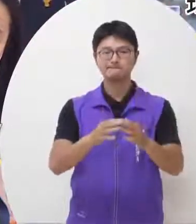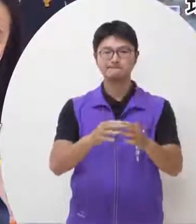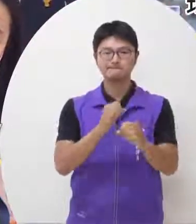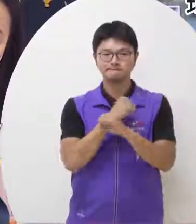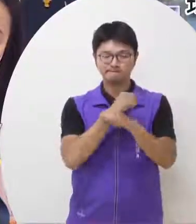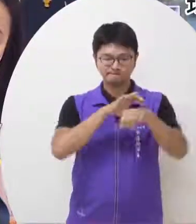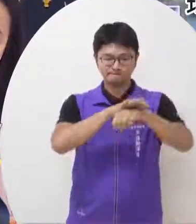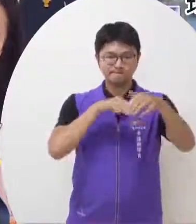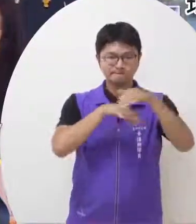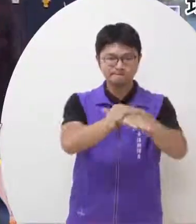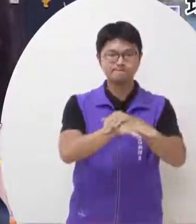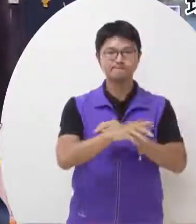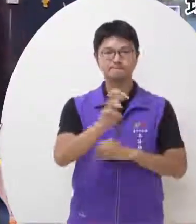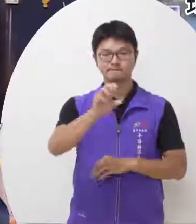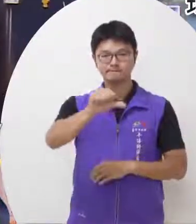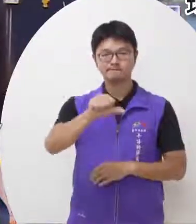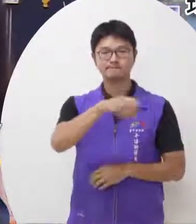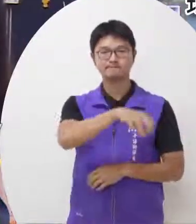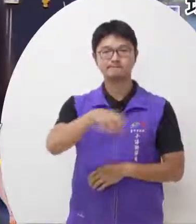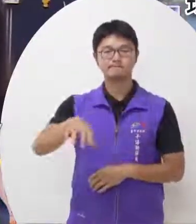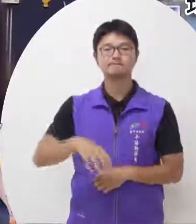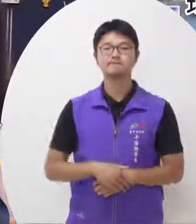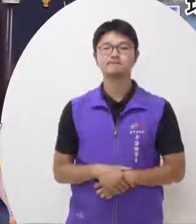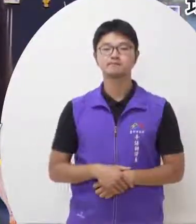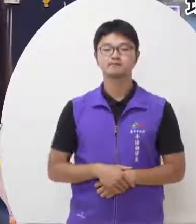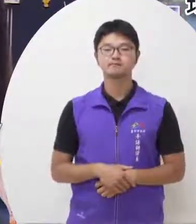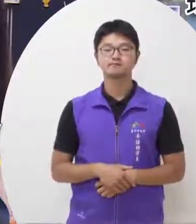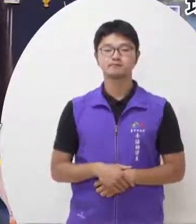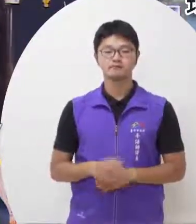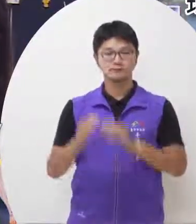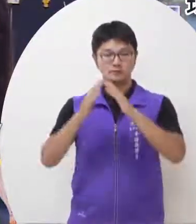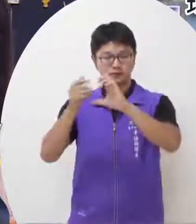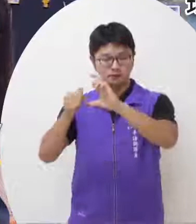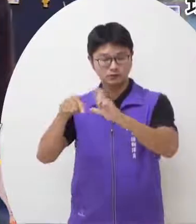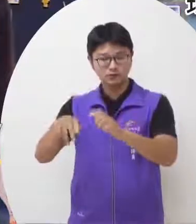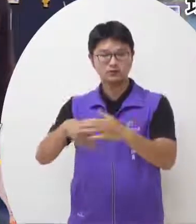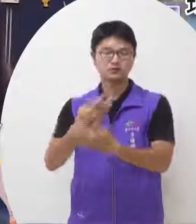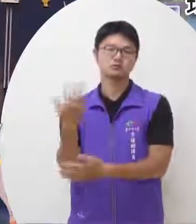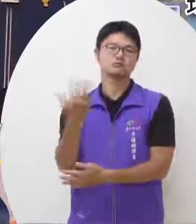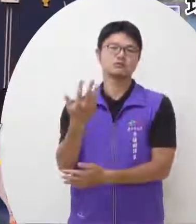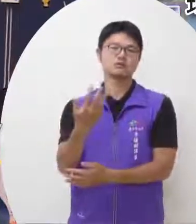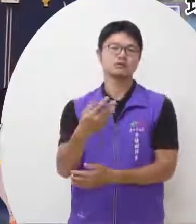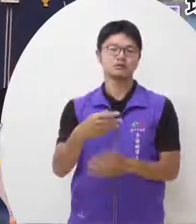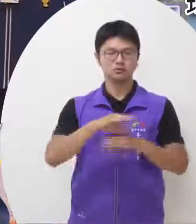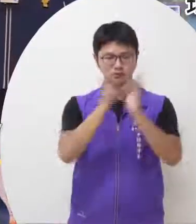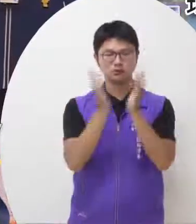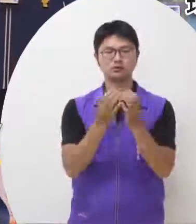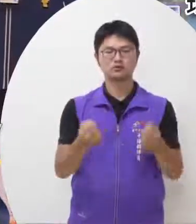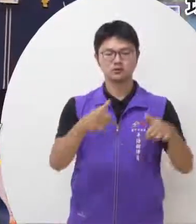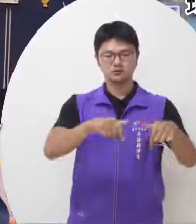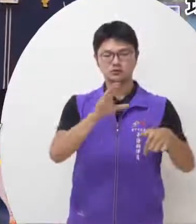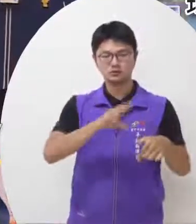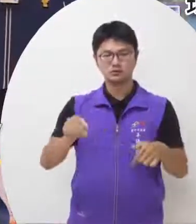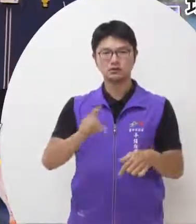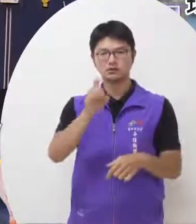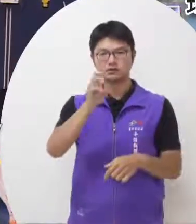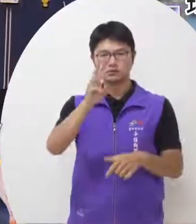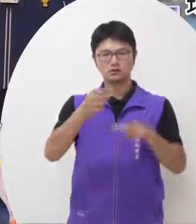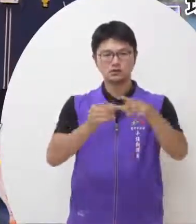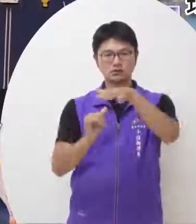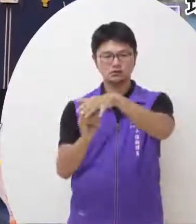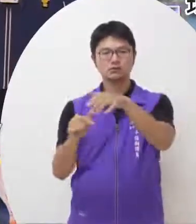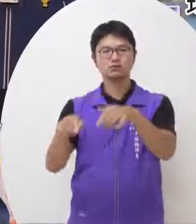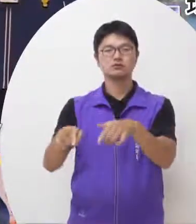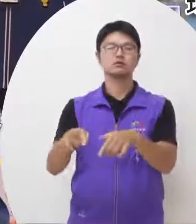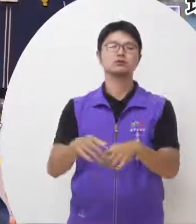塔，其中在市区原八区只有4座，而且全部在西屯，都在十三公墓，就是十三公墓